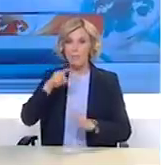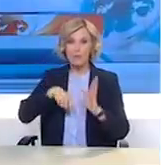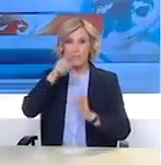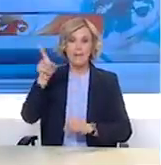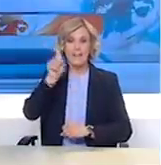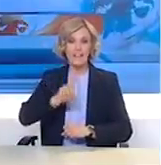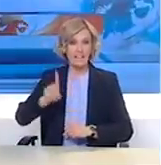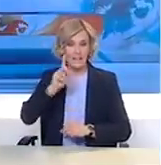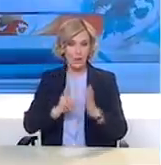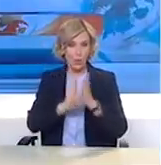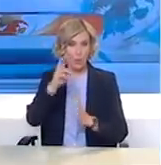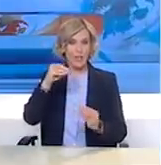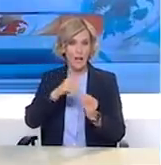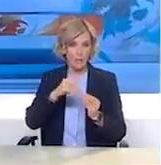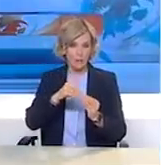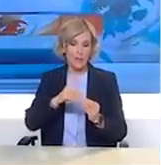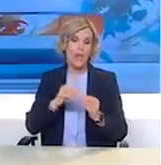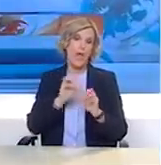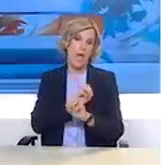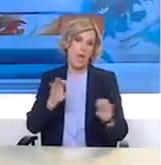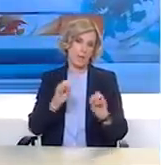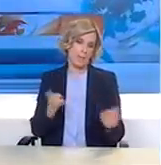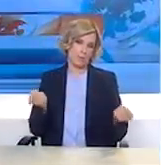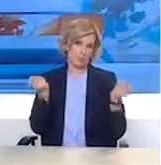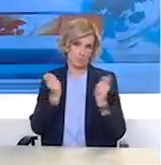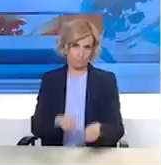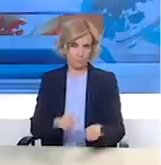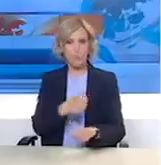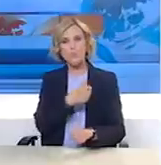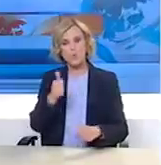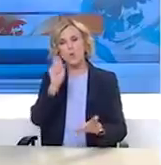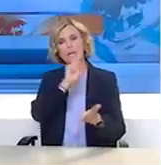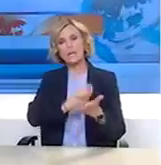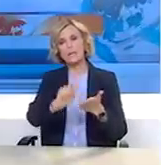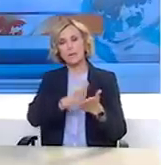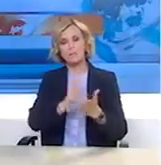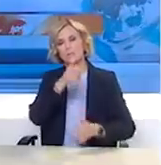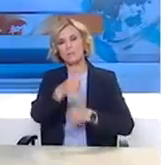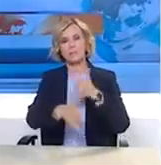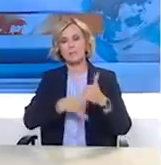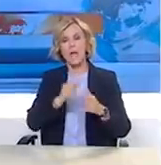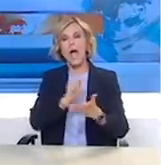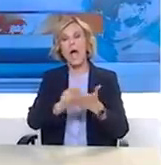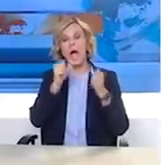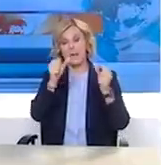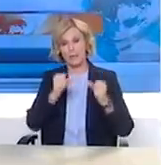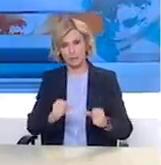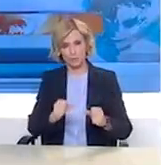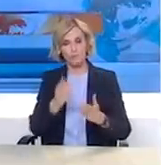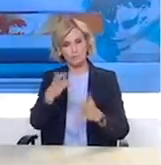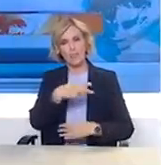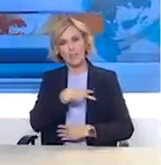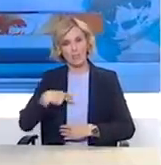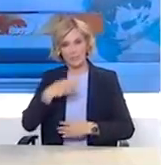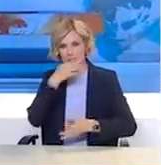των Βαΐων 12 Απριλίου δεν θα πραγματοποιηθεί η ενημέρωση και θα εκδοθεί η γραπτή ανακοίνωση από το Υπουργείο Υγείας. Κύριε καθηγητά, έχετε το